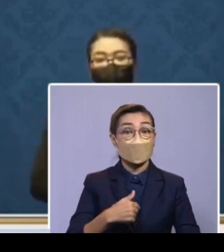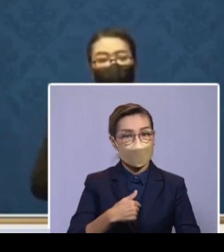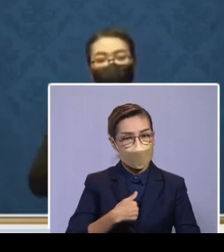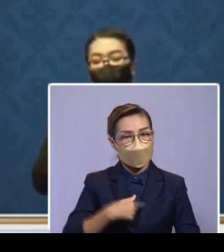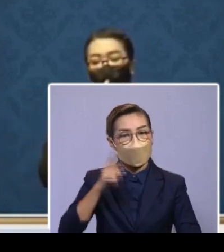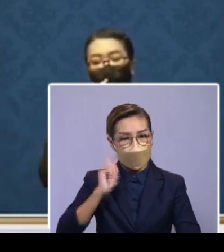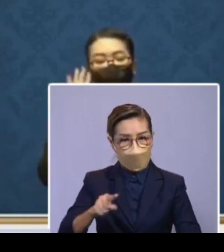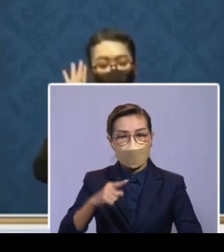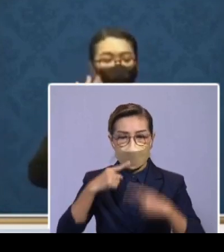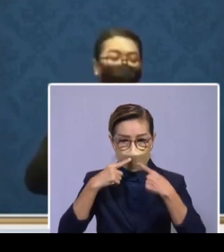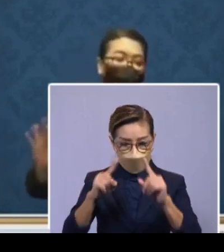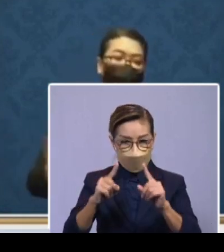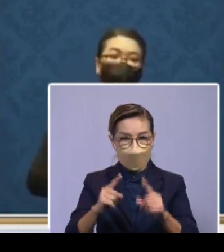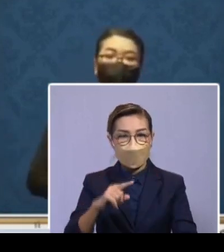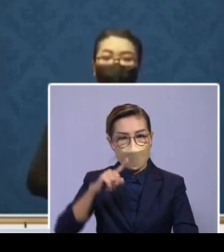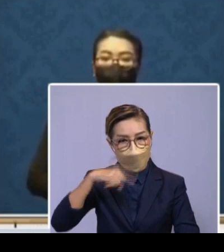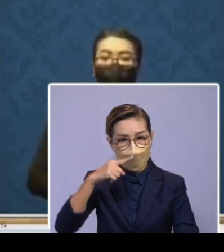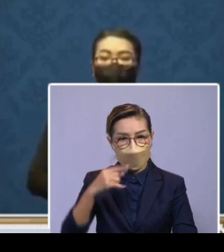ะครับ